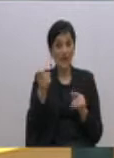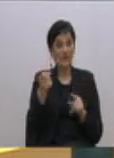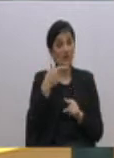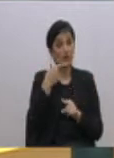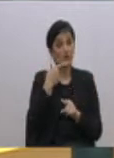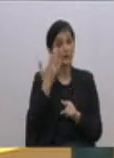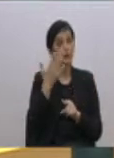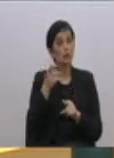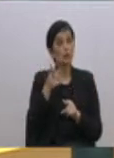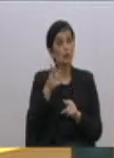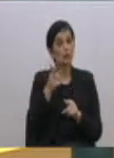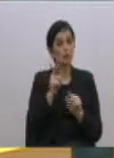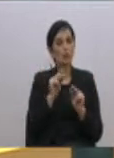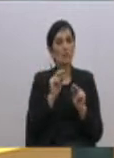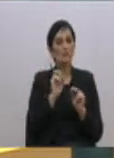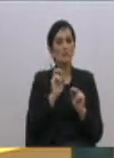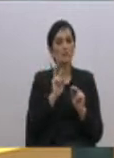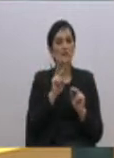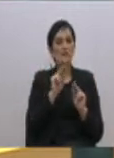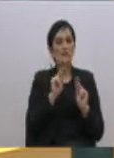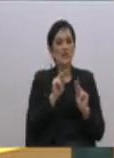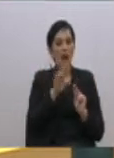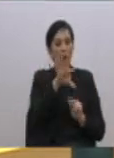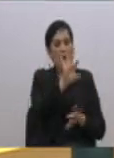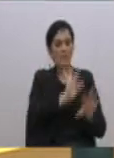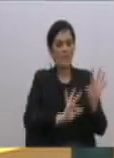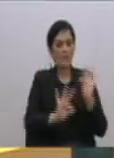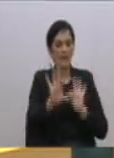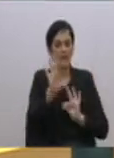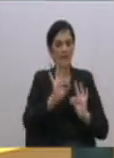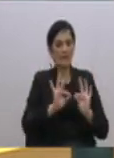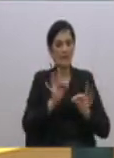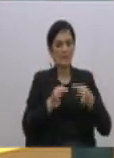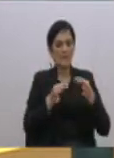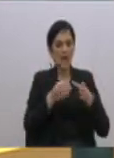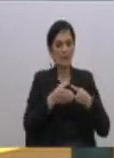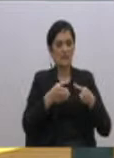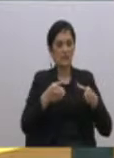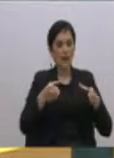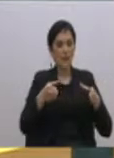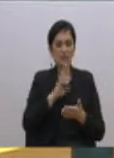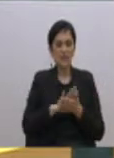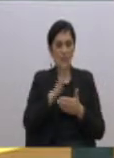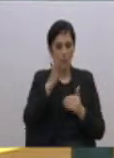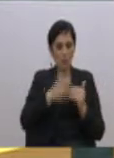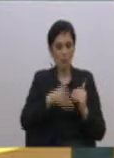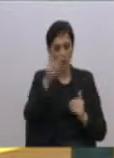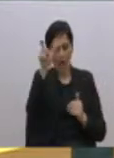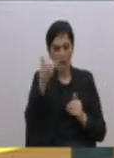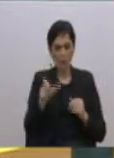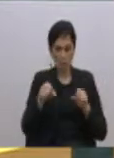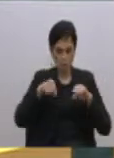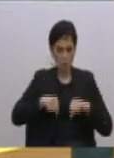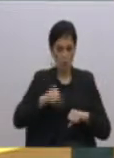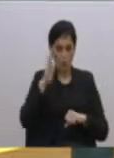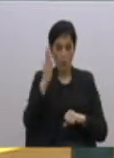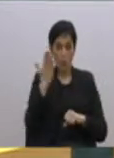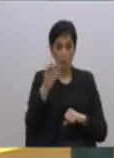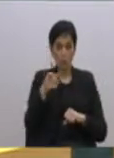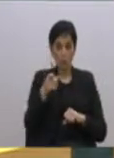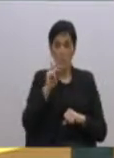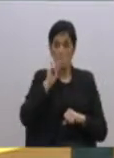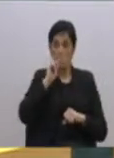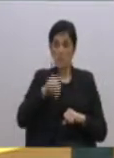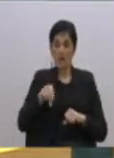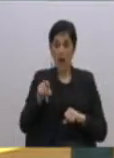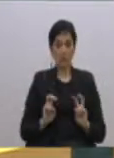uite, napit, s-a ajuns la sasa martos, ga apartoept, da, e sikneba, e tot la samul dam, dam taure buli, am treba upleba, tu uite, ah, mășteba, bral de